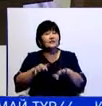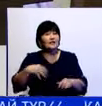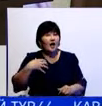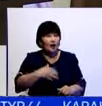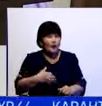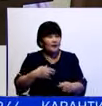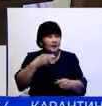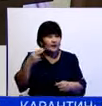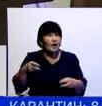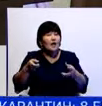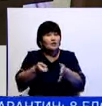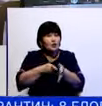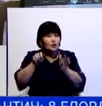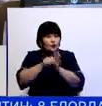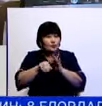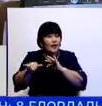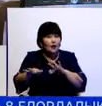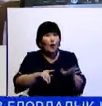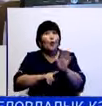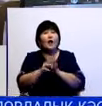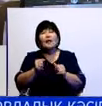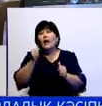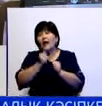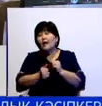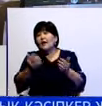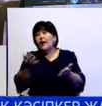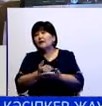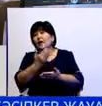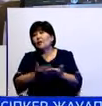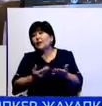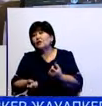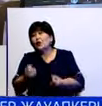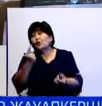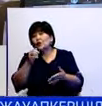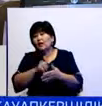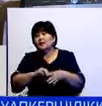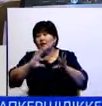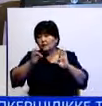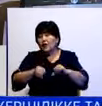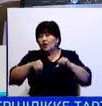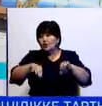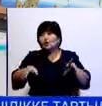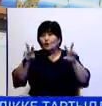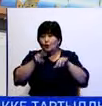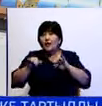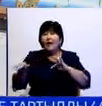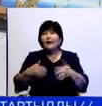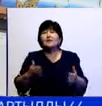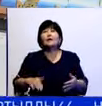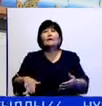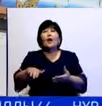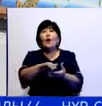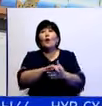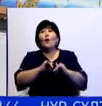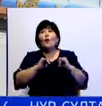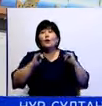маңызы тақырыбында зерттеу жұмыстарын қолға алған, әр анықталған мәселенің туындау себебін зерттеп, шешу жолдарын қарастырады. Қоғам дамуы үшін